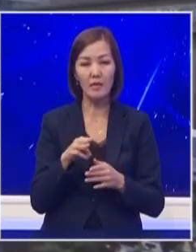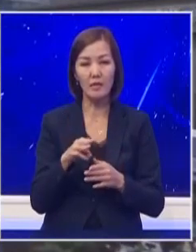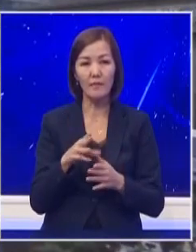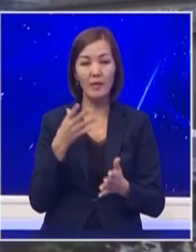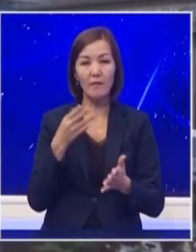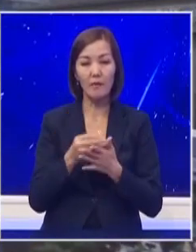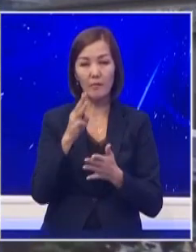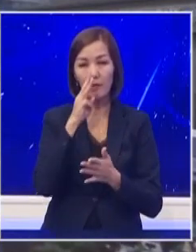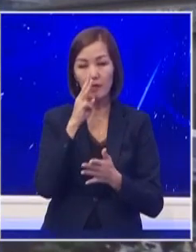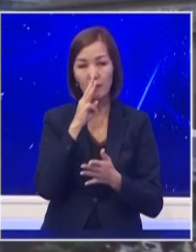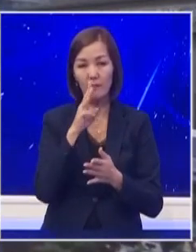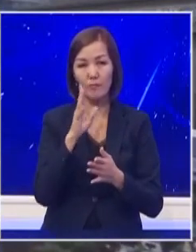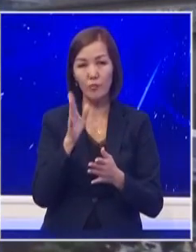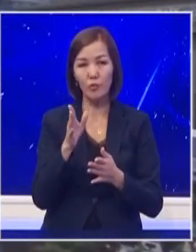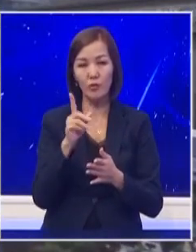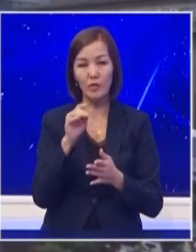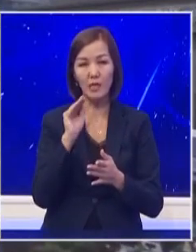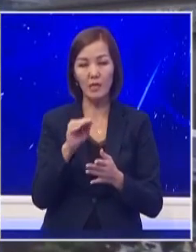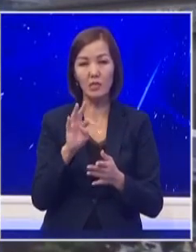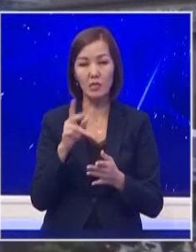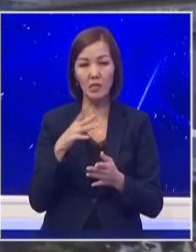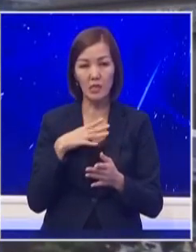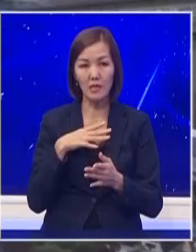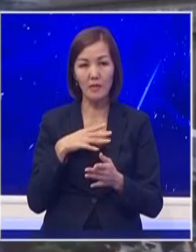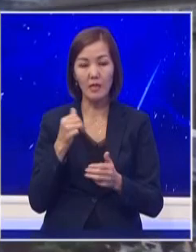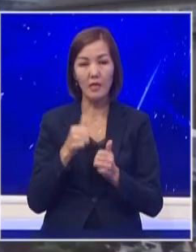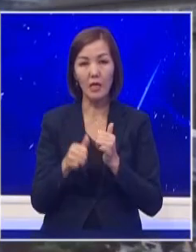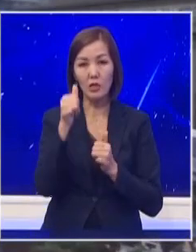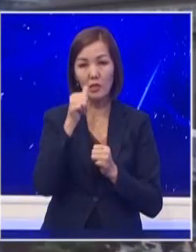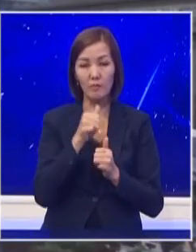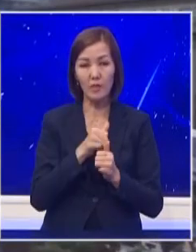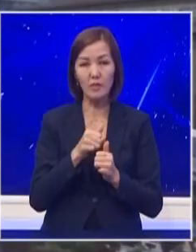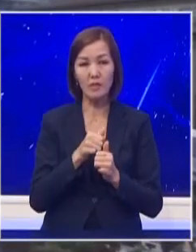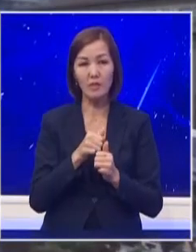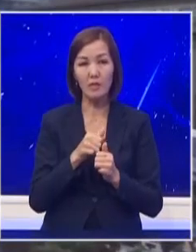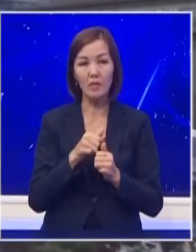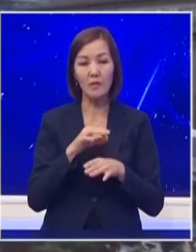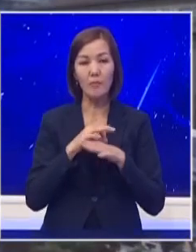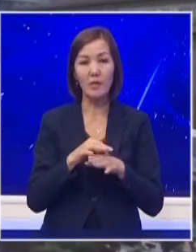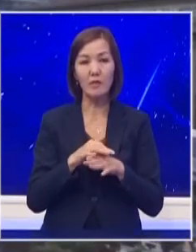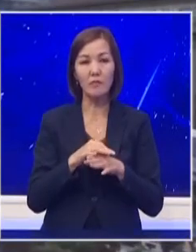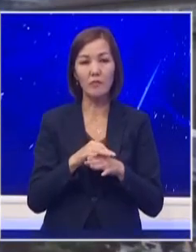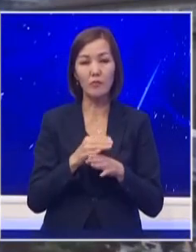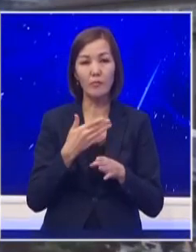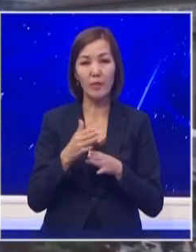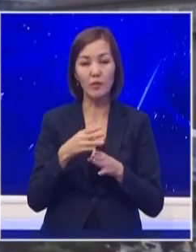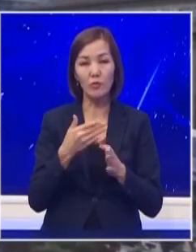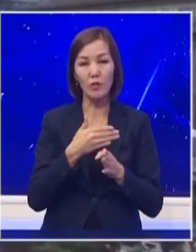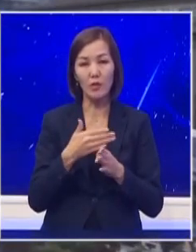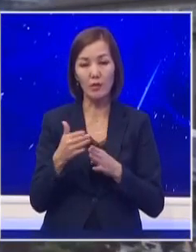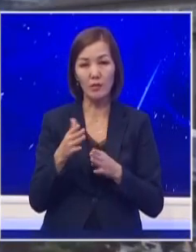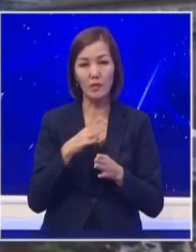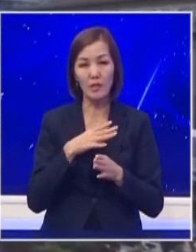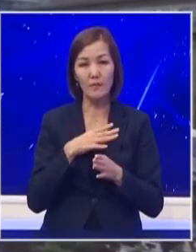выплачиваться заработная плата таким женщинам в размере 100 тысяч тенге ежемесячно будут производиться отчисления соответствующие